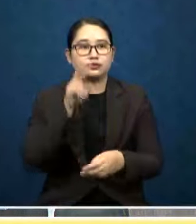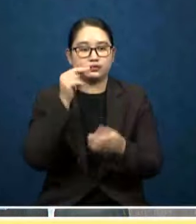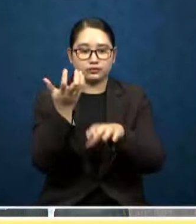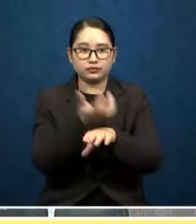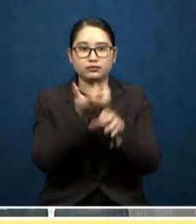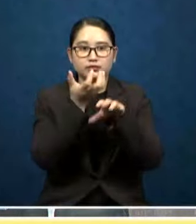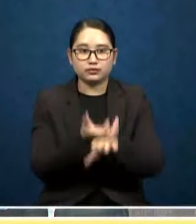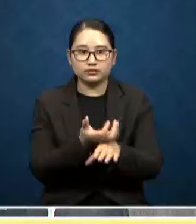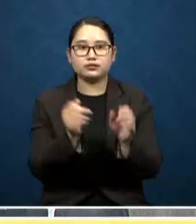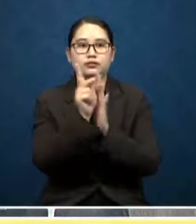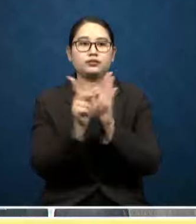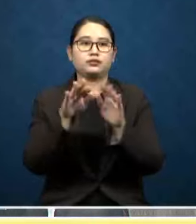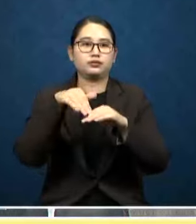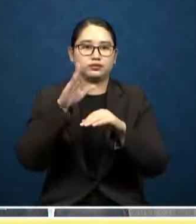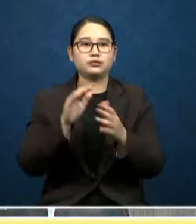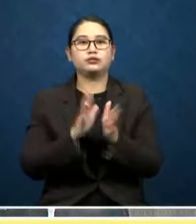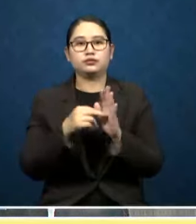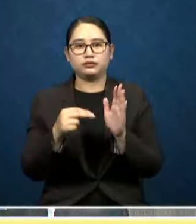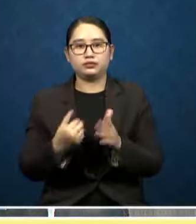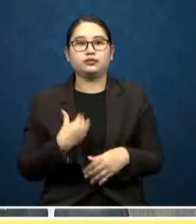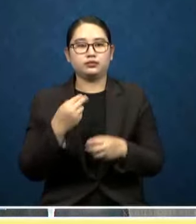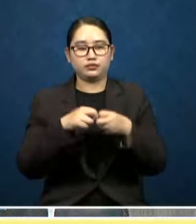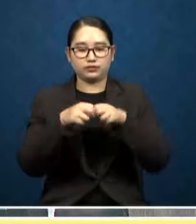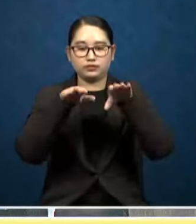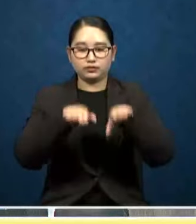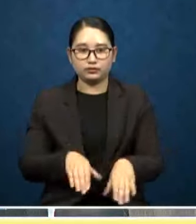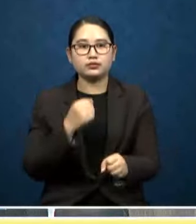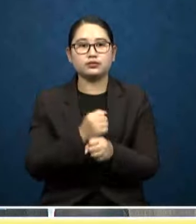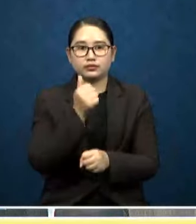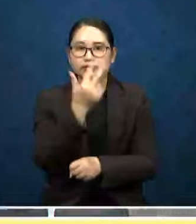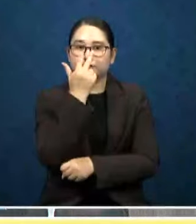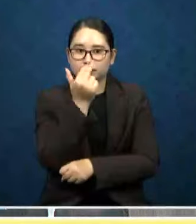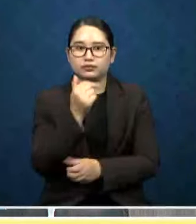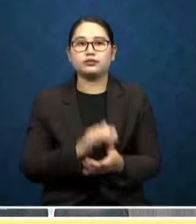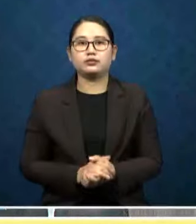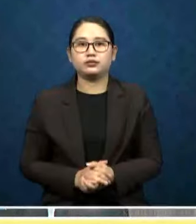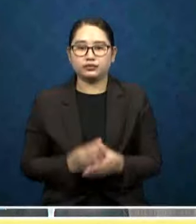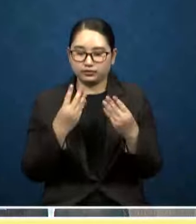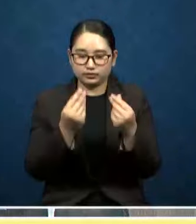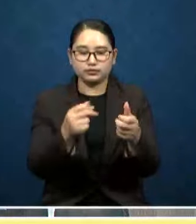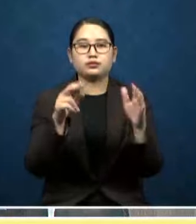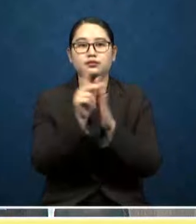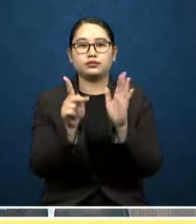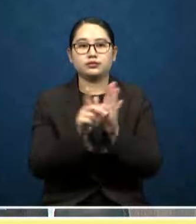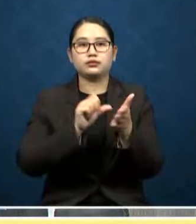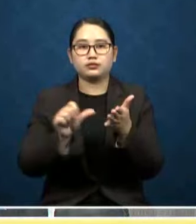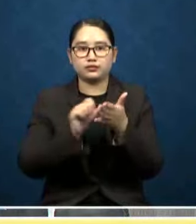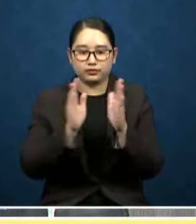เกินกฎหมายมันจะลดลงอย่างมากเห็นผลทันตาเลยรีบแก้กฎหมายตรงนี้ขอบคุณท่านประธาน